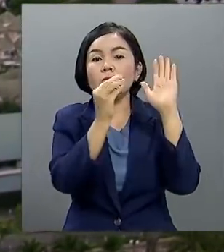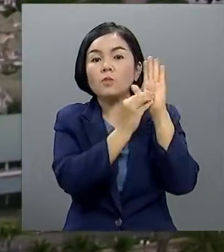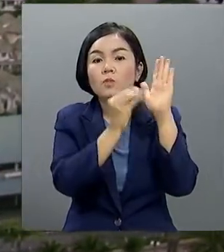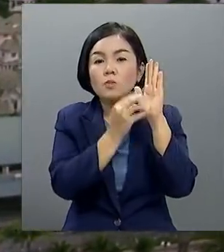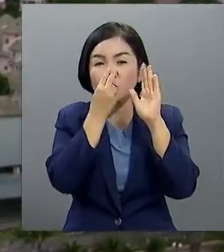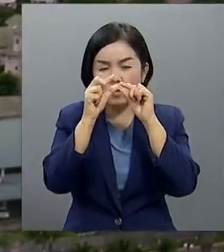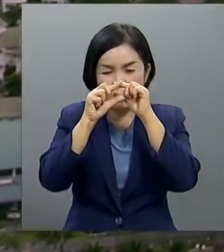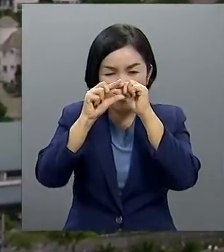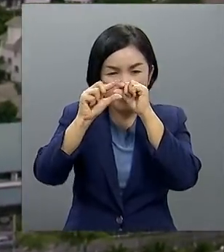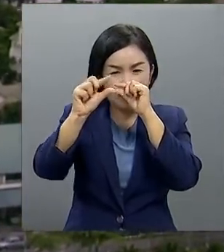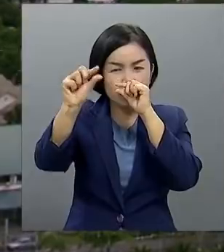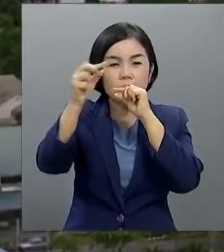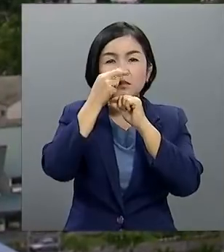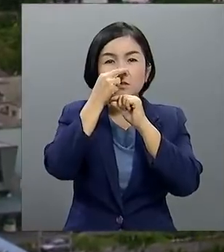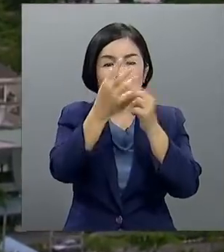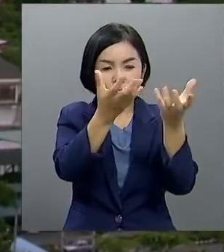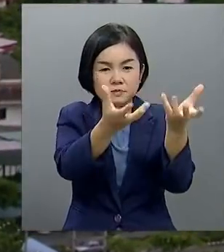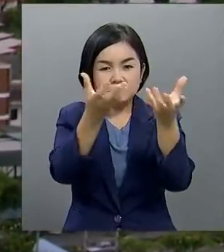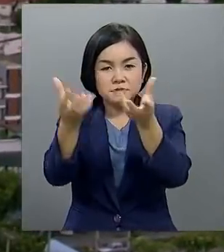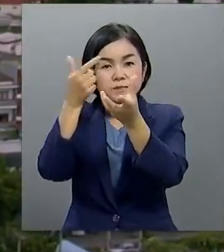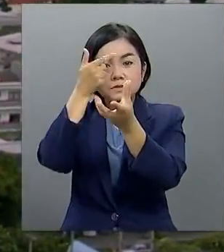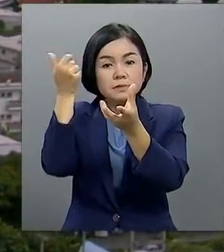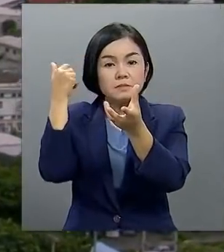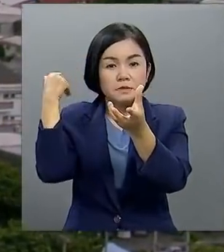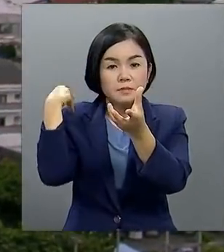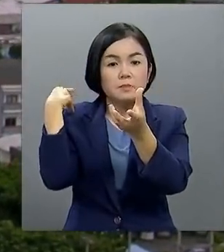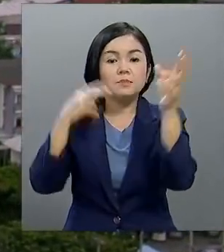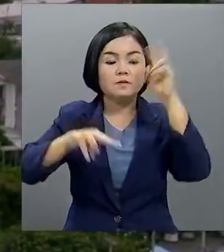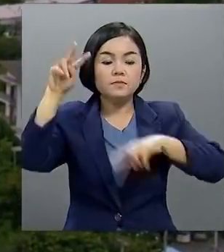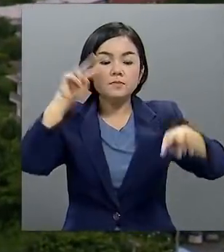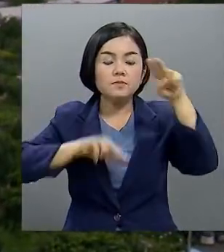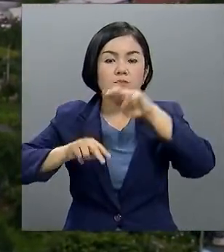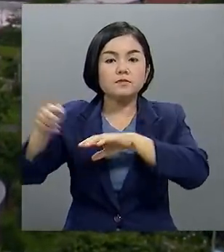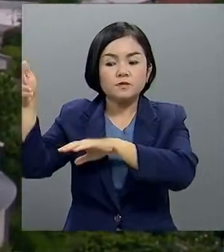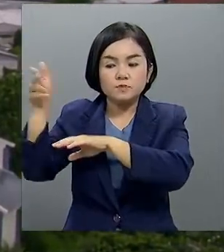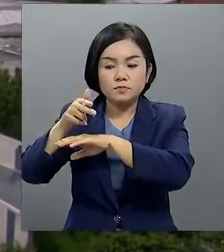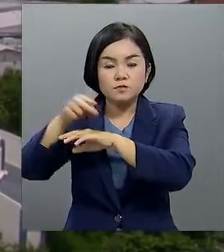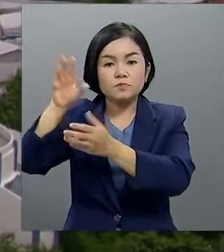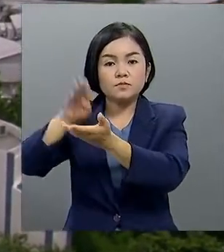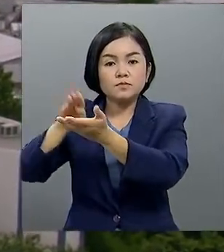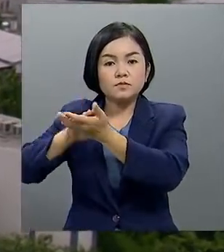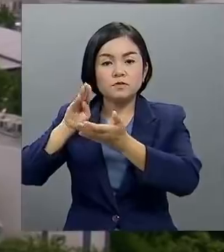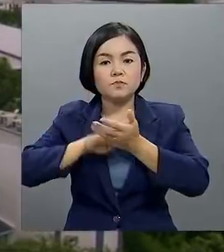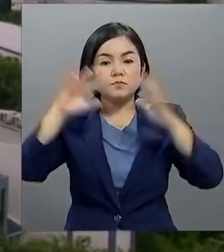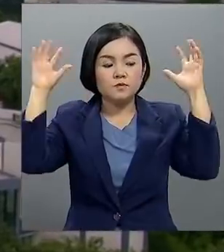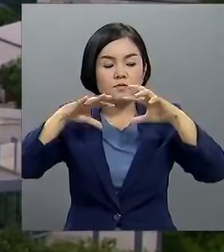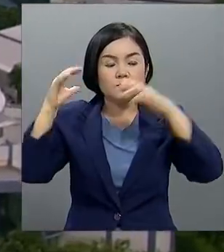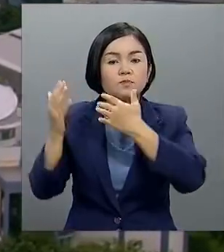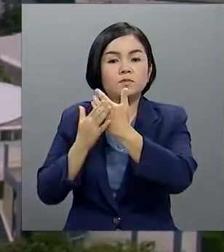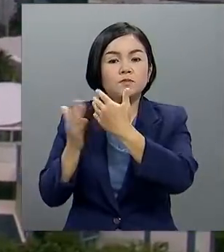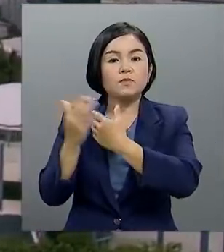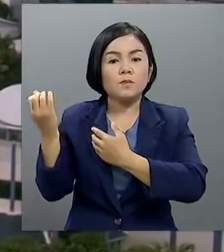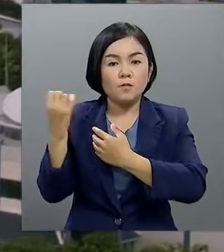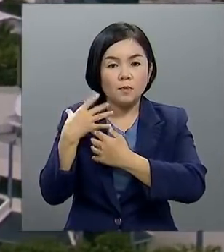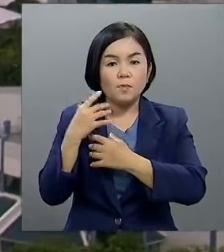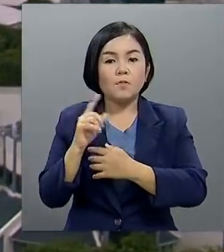ะเห็นกลุ่มเมฆฝนอยู่ตรวจสอบจากทางเรดาร์ของกรมอุตุนิยมวิทยานั่นคือพื้นที่ทางตะวันตกเฉียงเหนือของกรุงเ